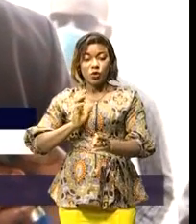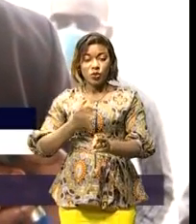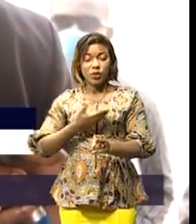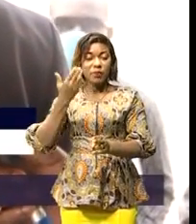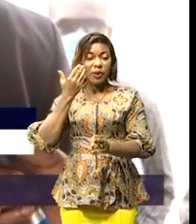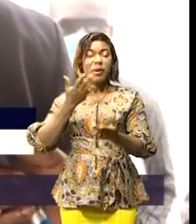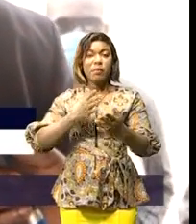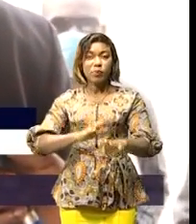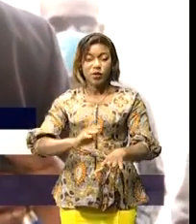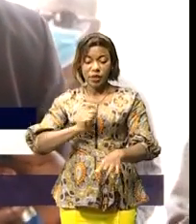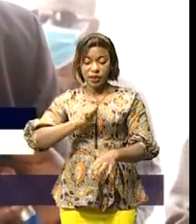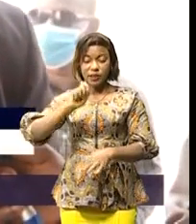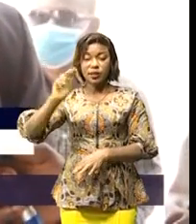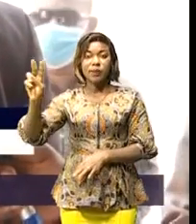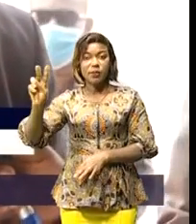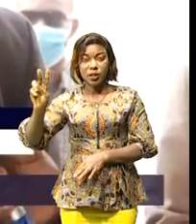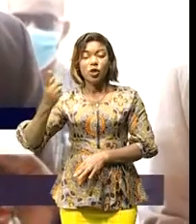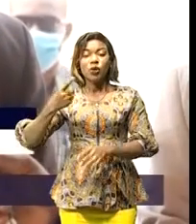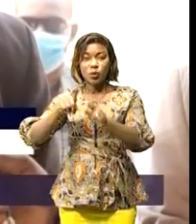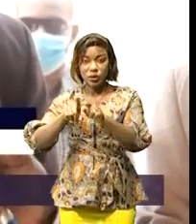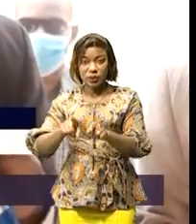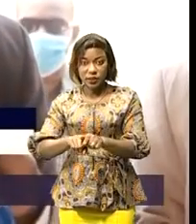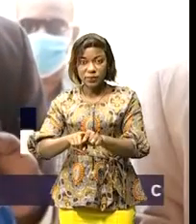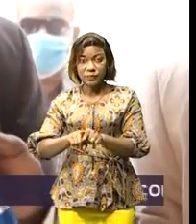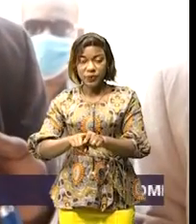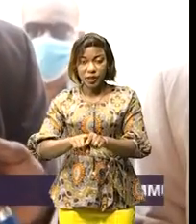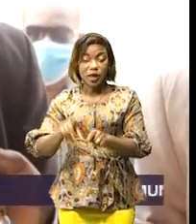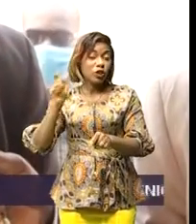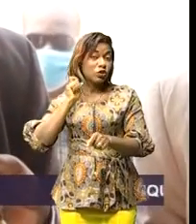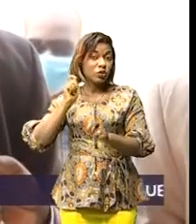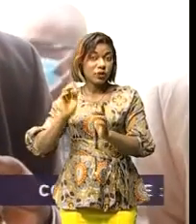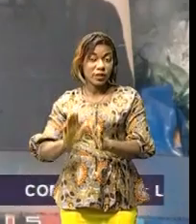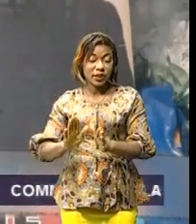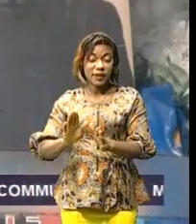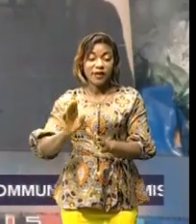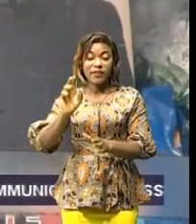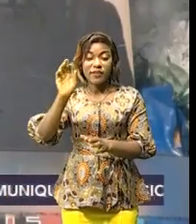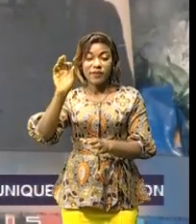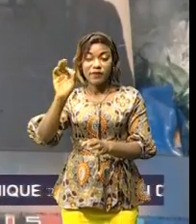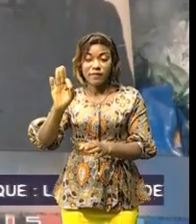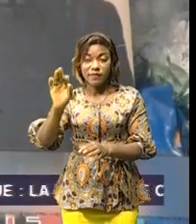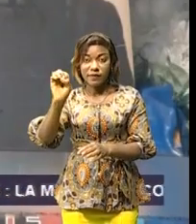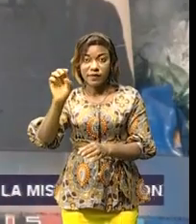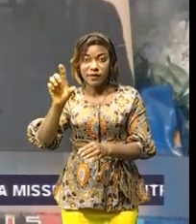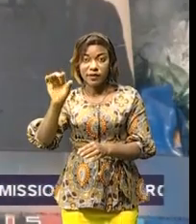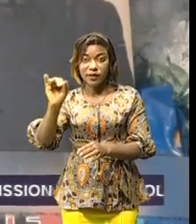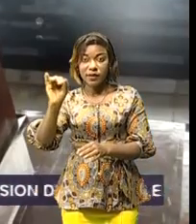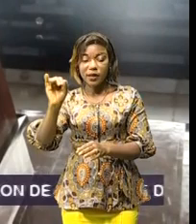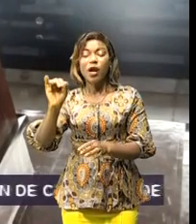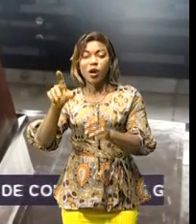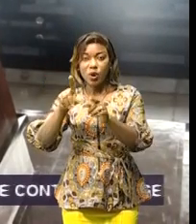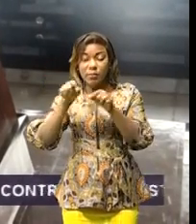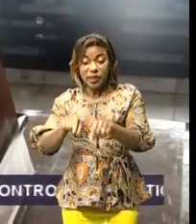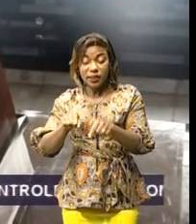président national de l'UDPS. Nous avons cité le docteur Étienne Tshisekedi Wamulumba en ces lieux